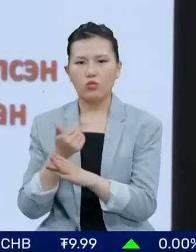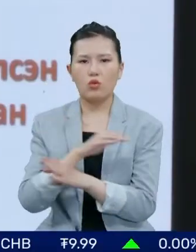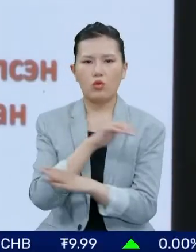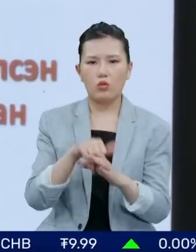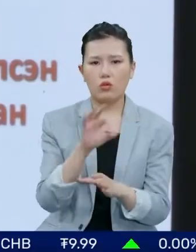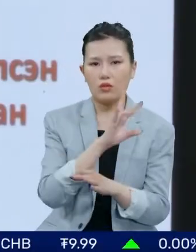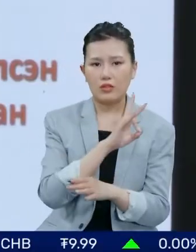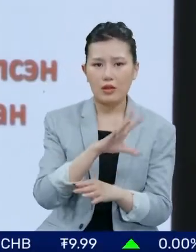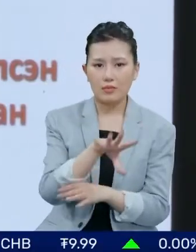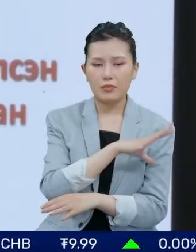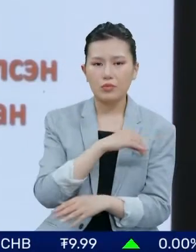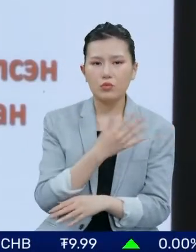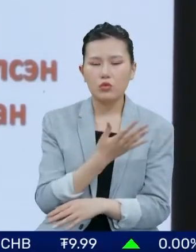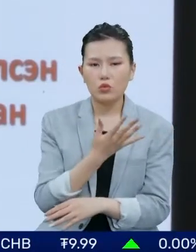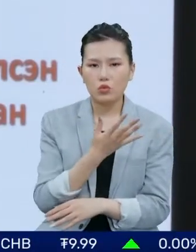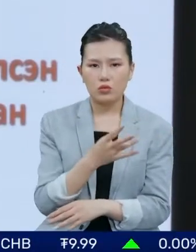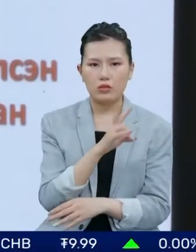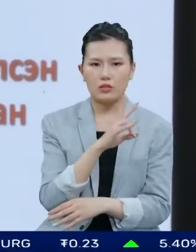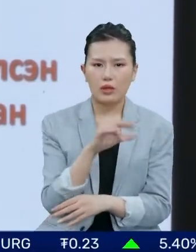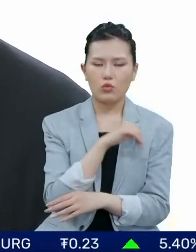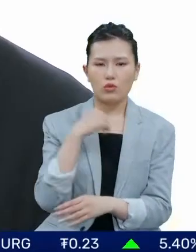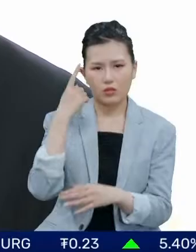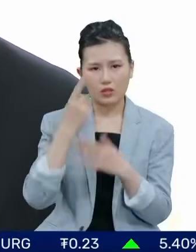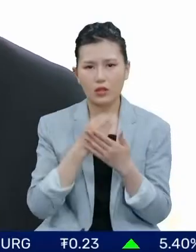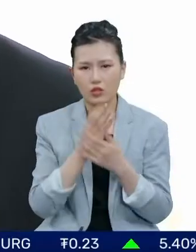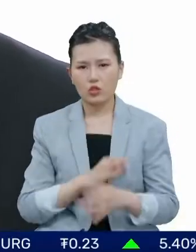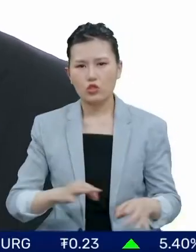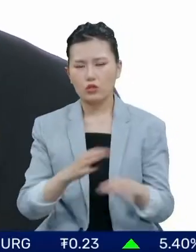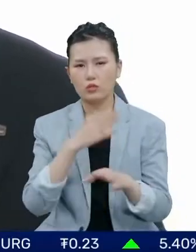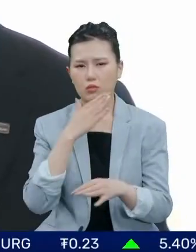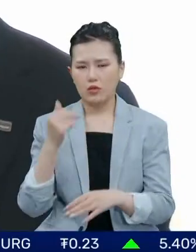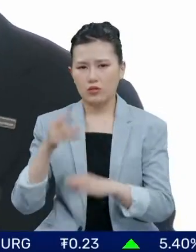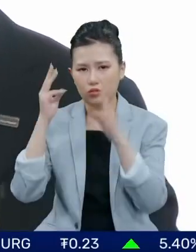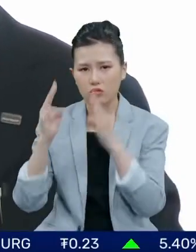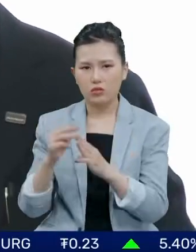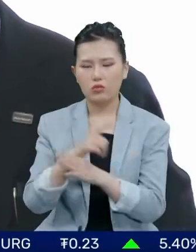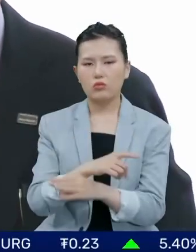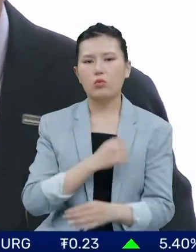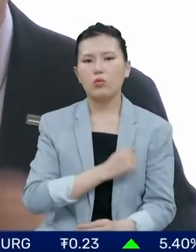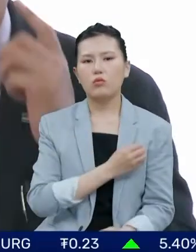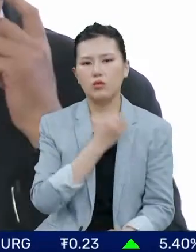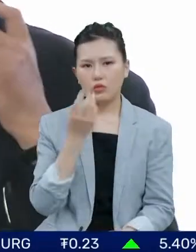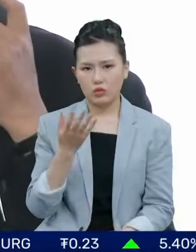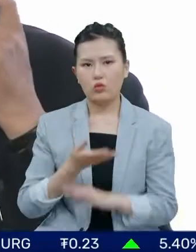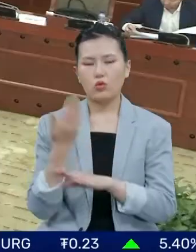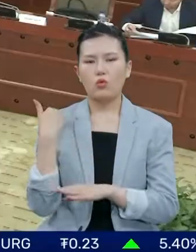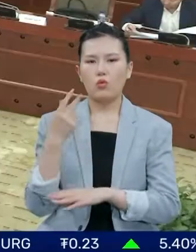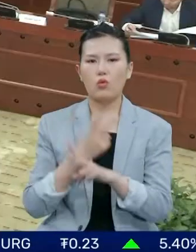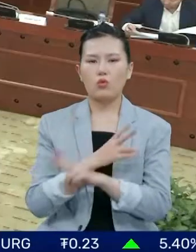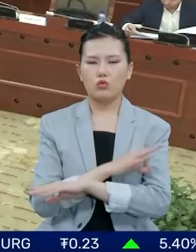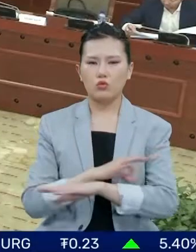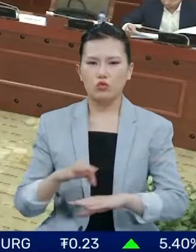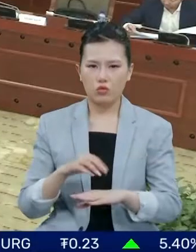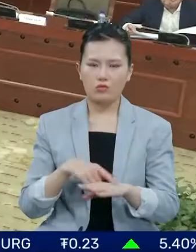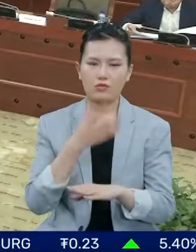удаагийн хилцүүлгээр нэгч намын саналууд хуульд тусгагдаагүй байгааг намын төлөөллөлт хэлж байна. Мөн хуулийн төсөл өмнөхөөс дордож хятадын коммунист